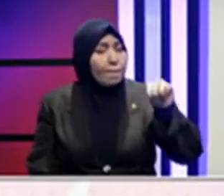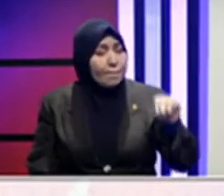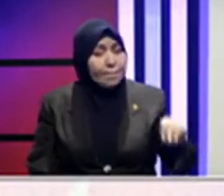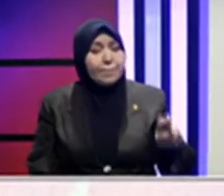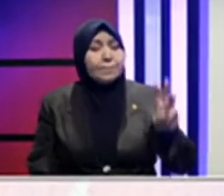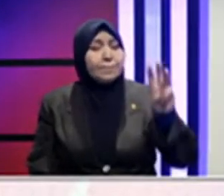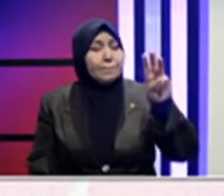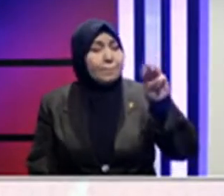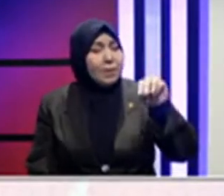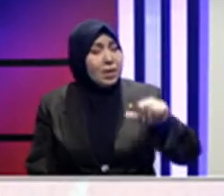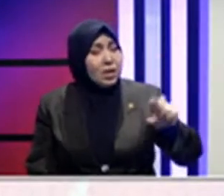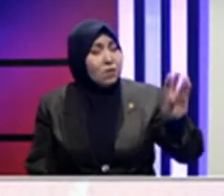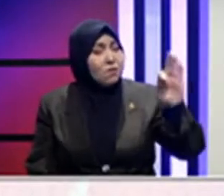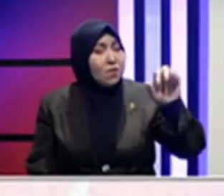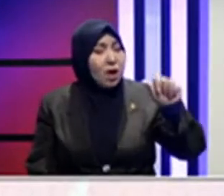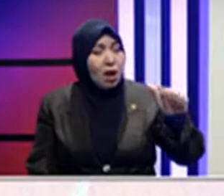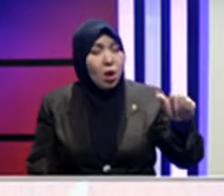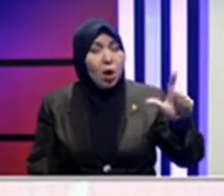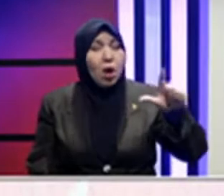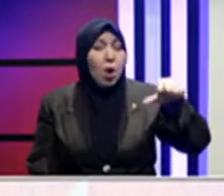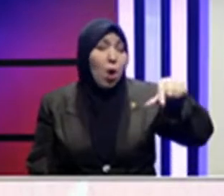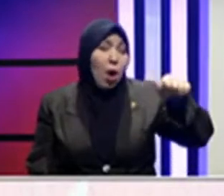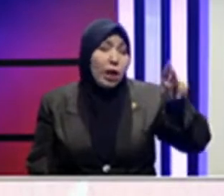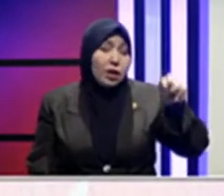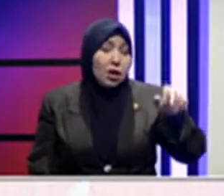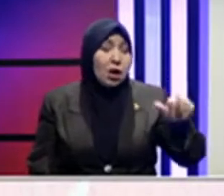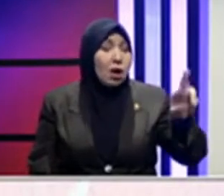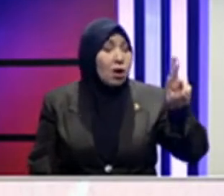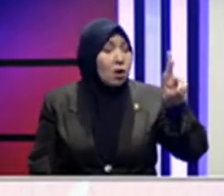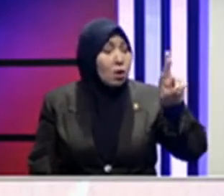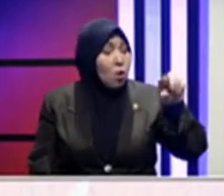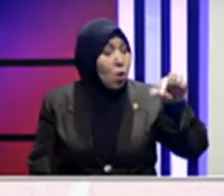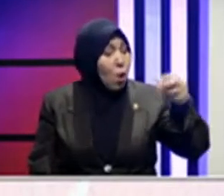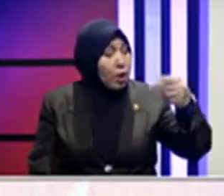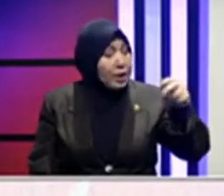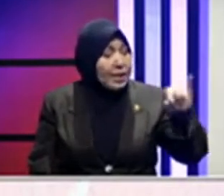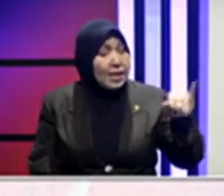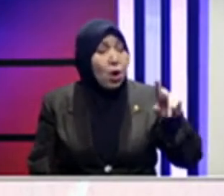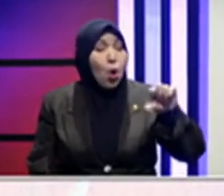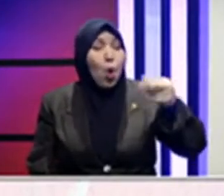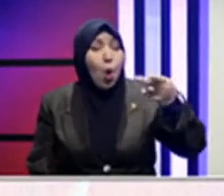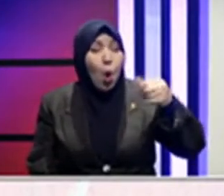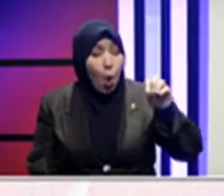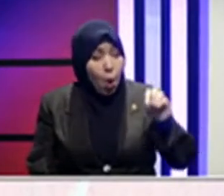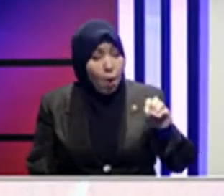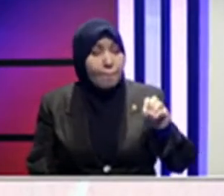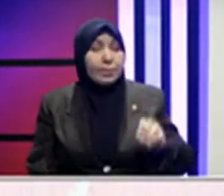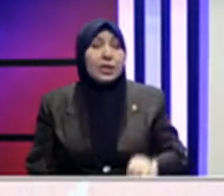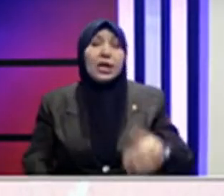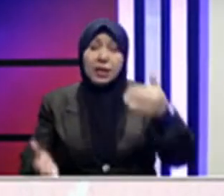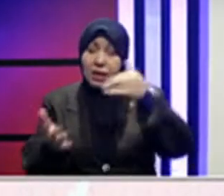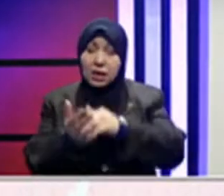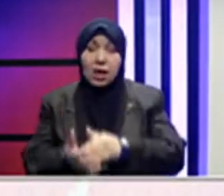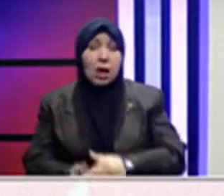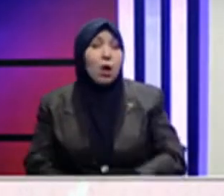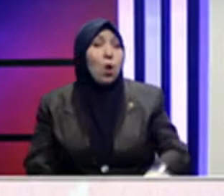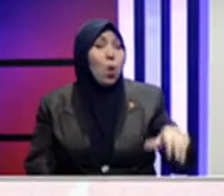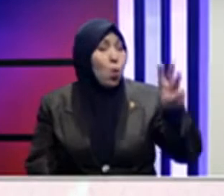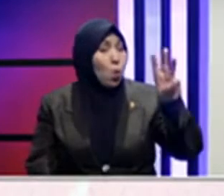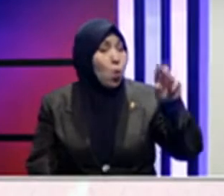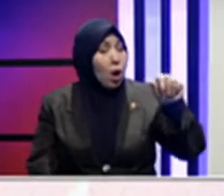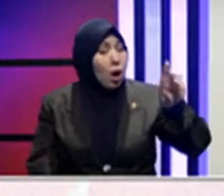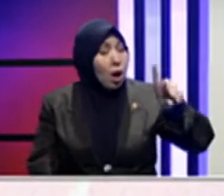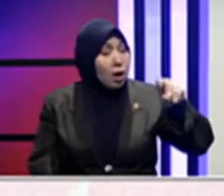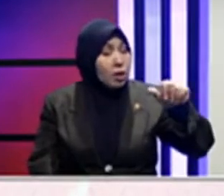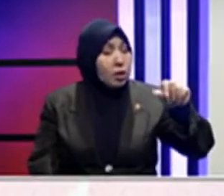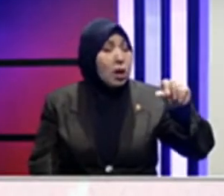minum-minum salkon Muhyi wah selgi wahai